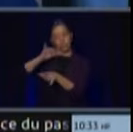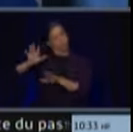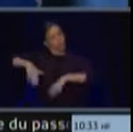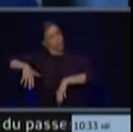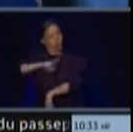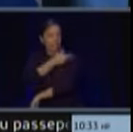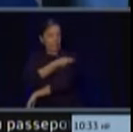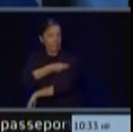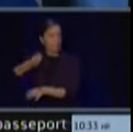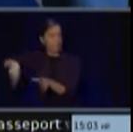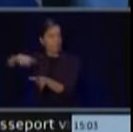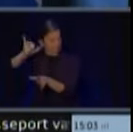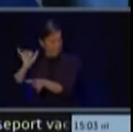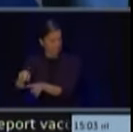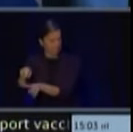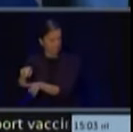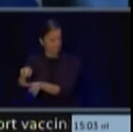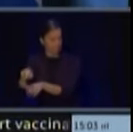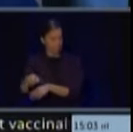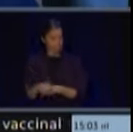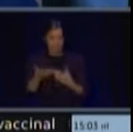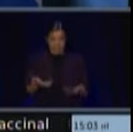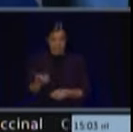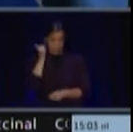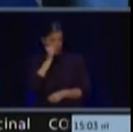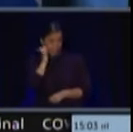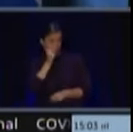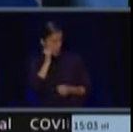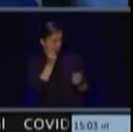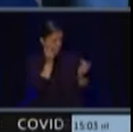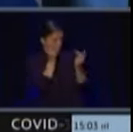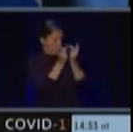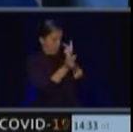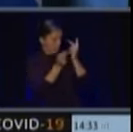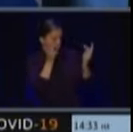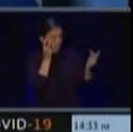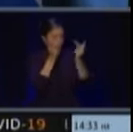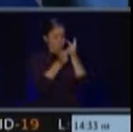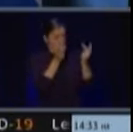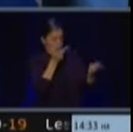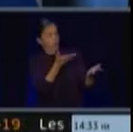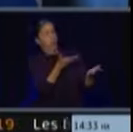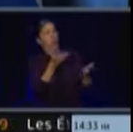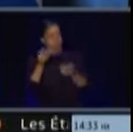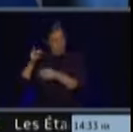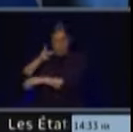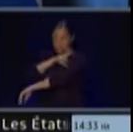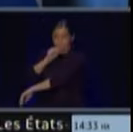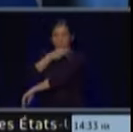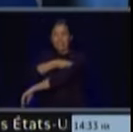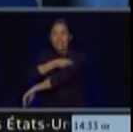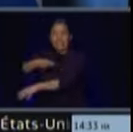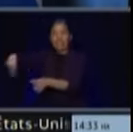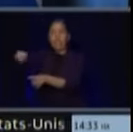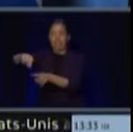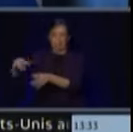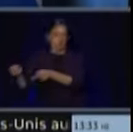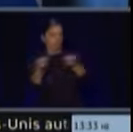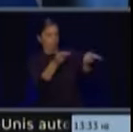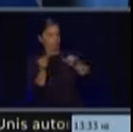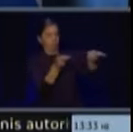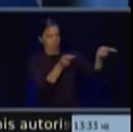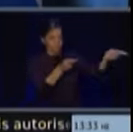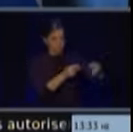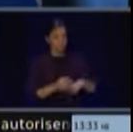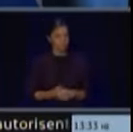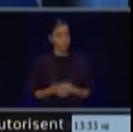les jours, encore aujourd'hui, sur une vingtaine de cas qui sont allés soit en hospitalisation, soit aux